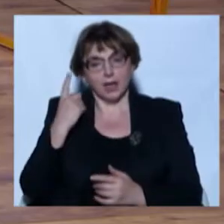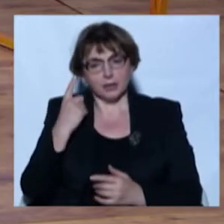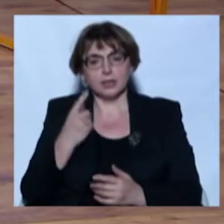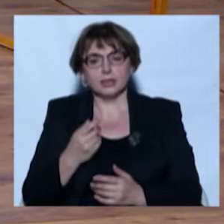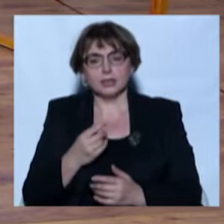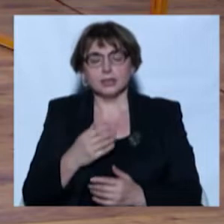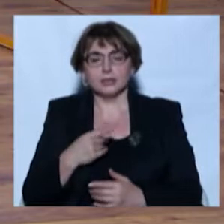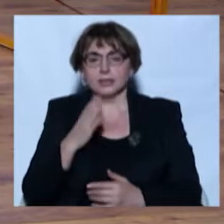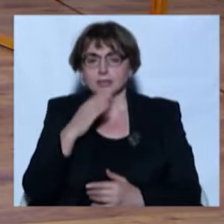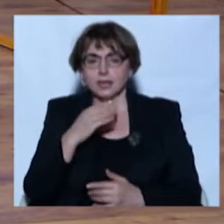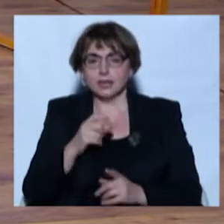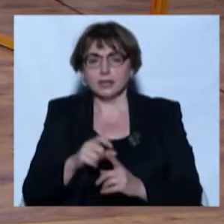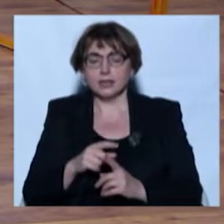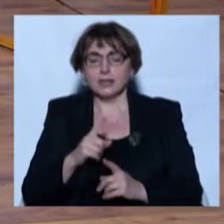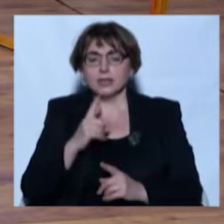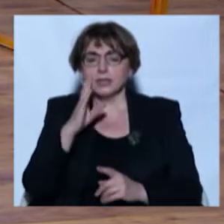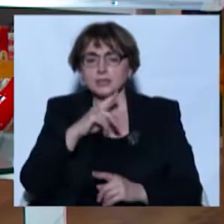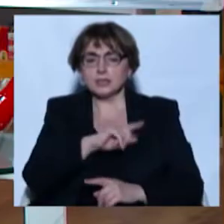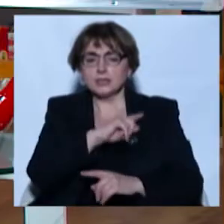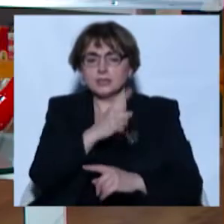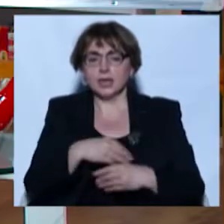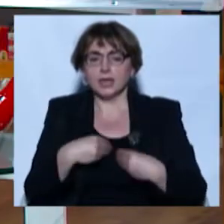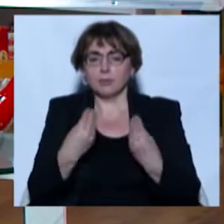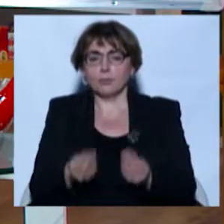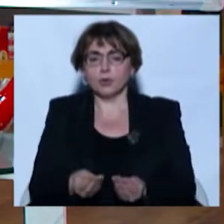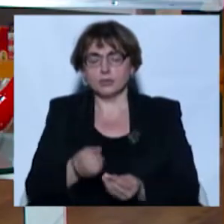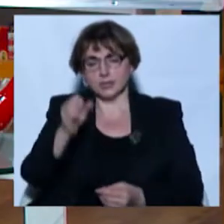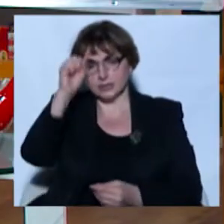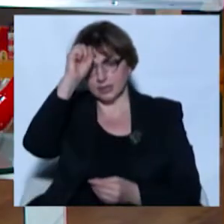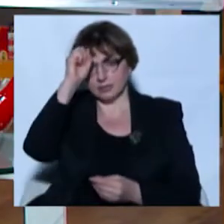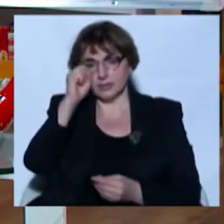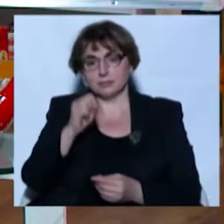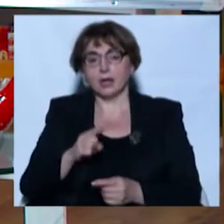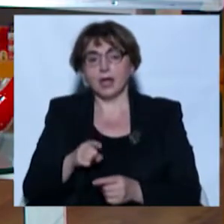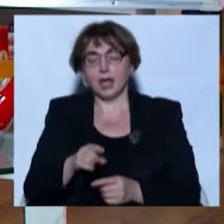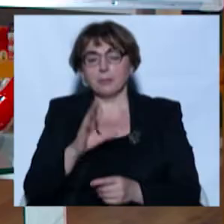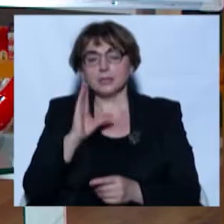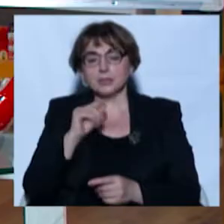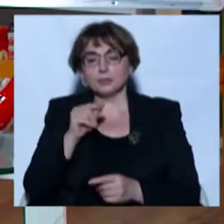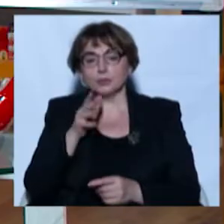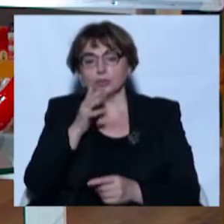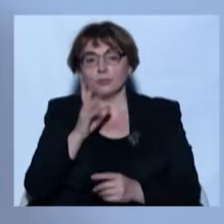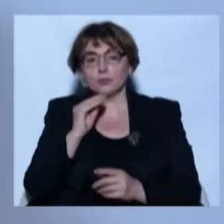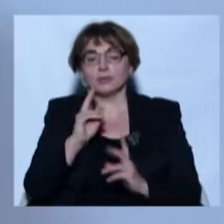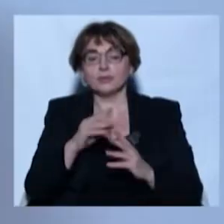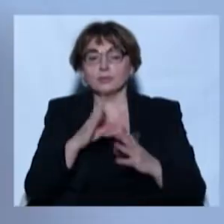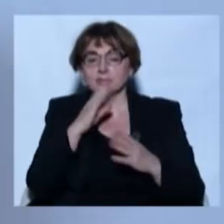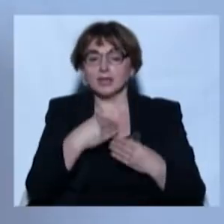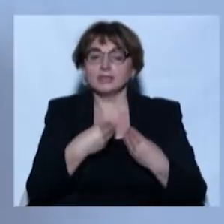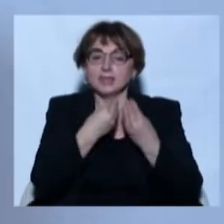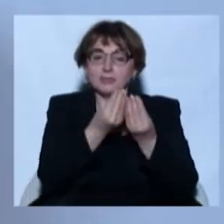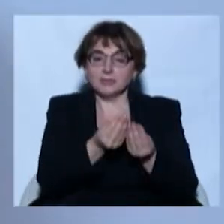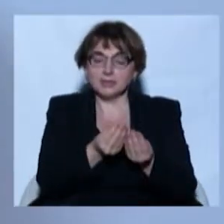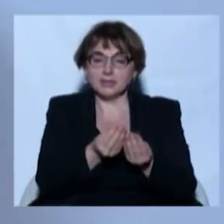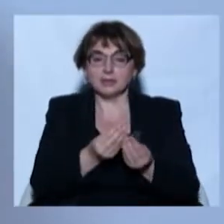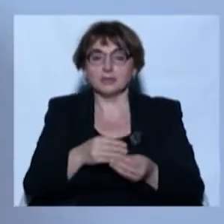ასეთი გამოთქმა: წყლის ძალა მოქცეს ღმერთმაო. ამას მაშინ ამბობენ, როდესაც ვინმე წყალს მიაწვდი და